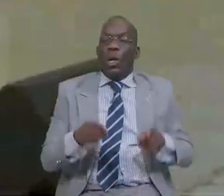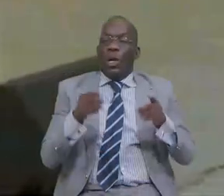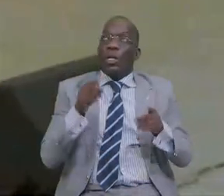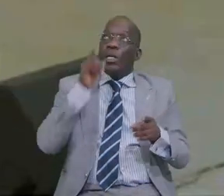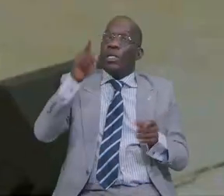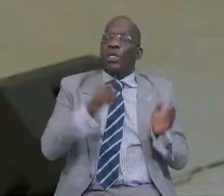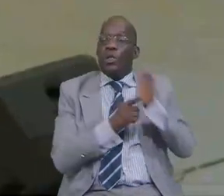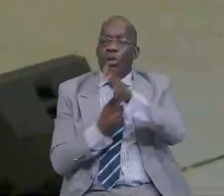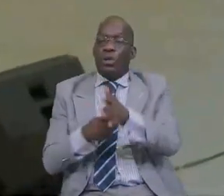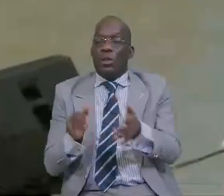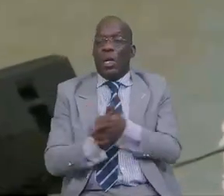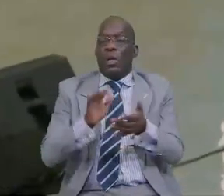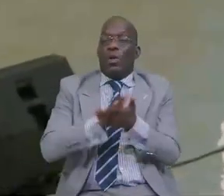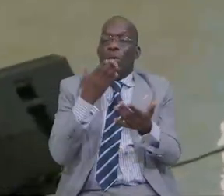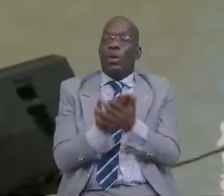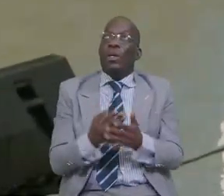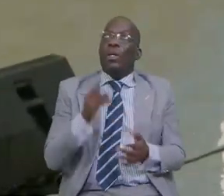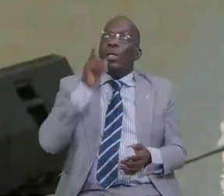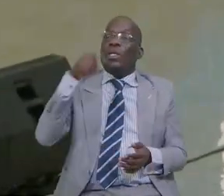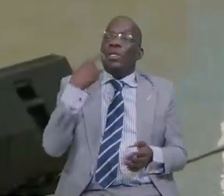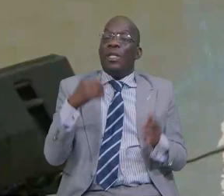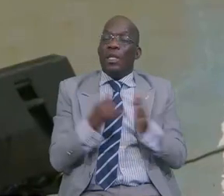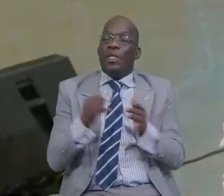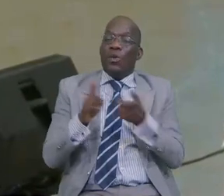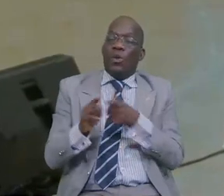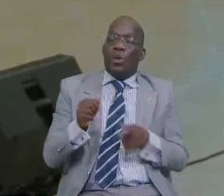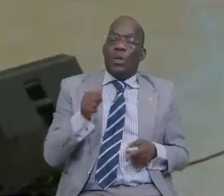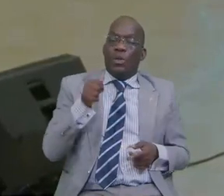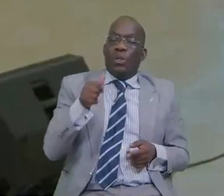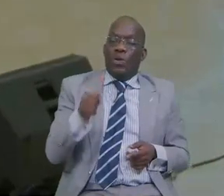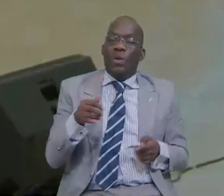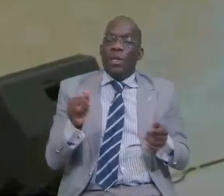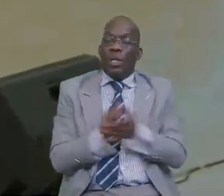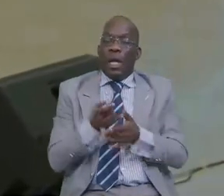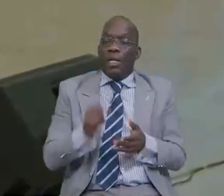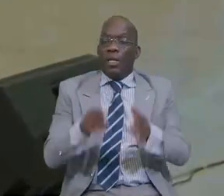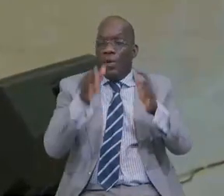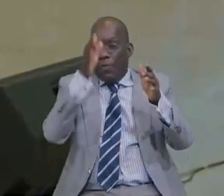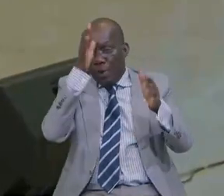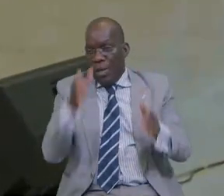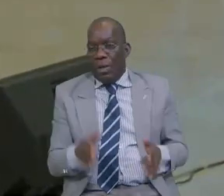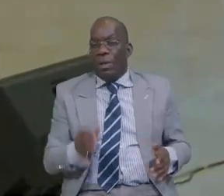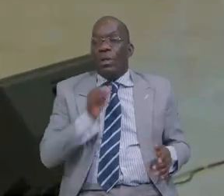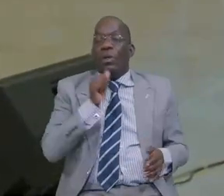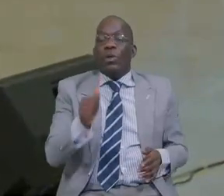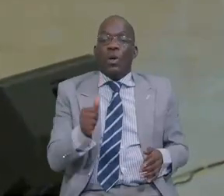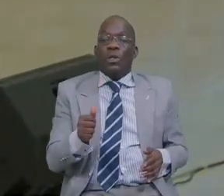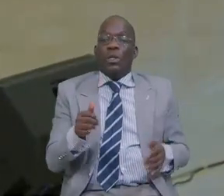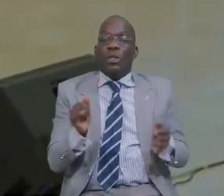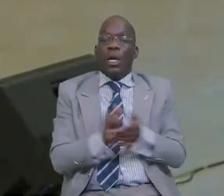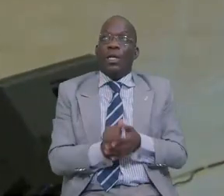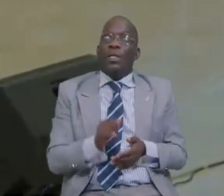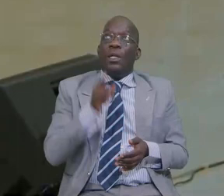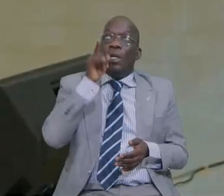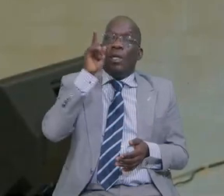la confirmation. Lorsque tu te répètes la même chose, le Père, pas